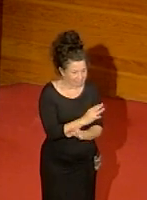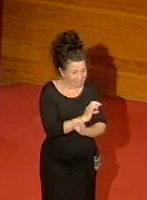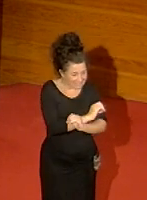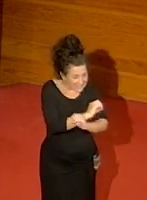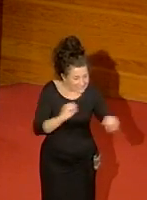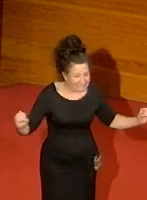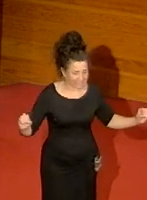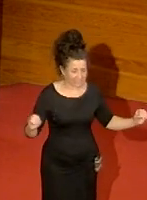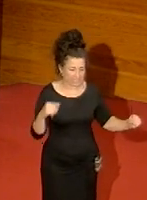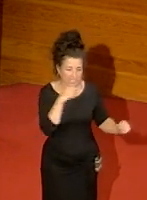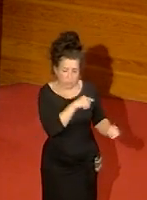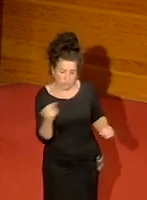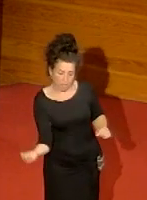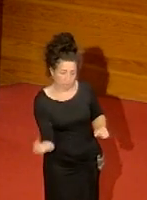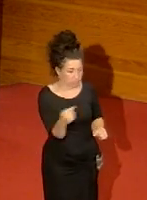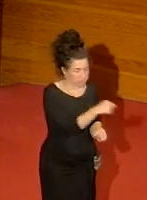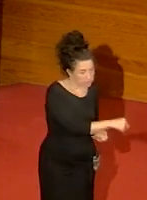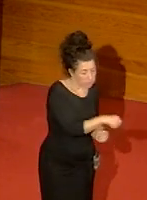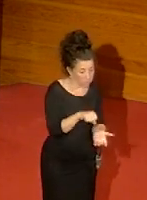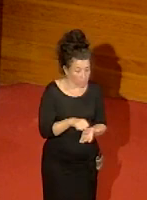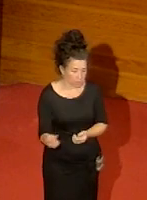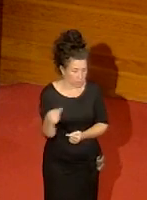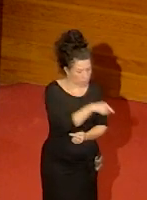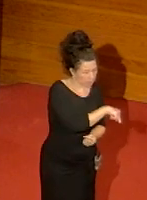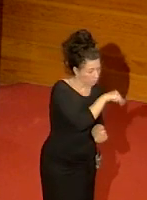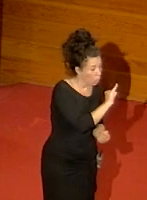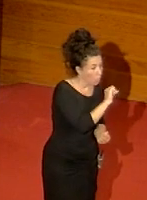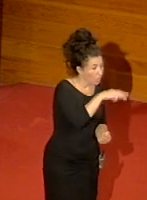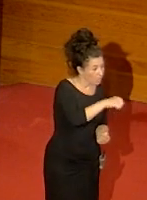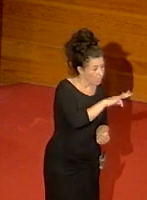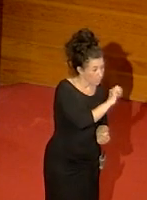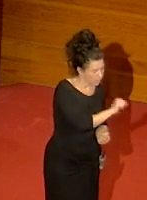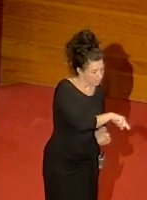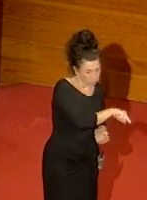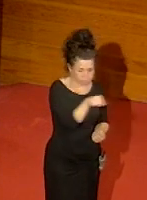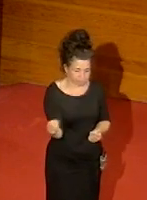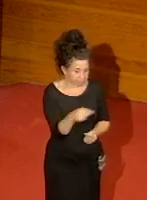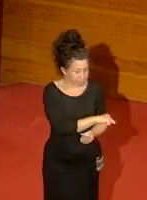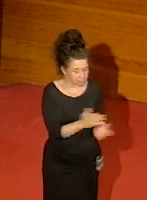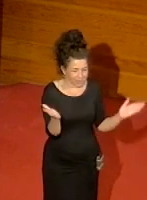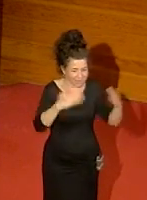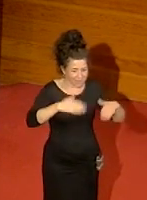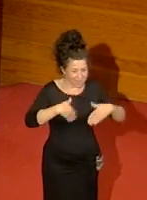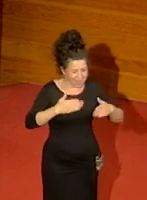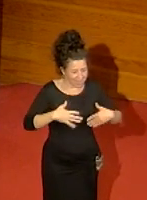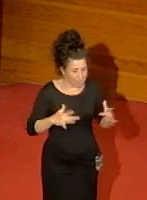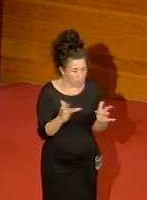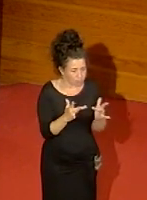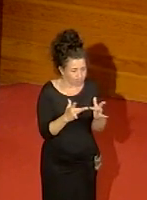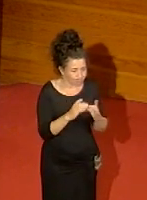Errusiatik Svetogorsk izeneko iritik Imatra irira, ez da Imatratik Svetogorskera ere, ez dago inolako